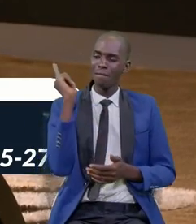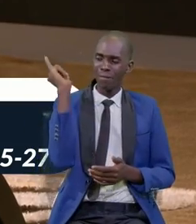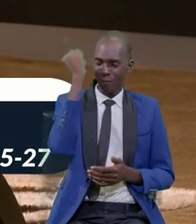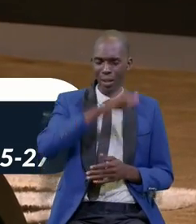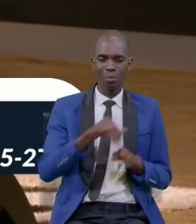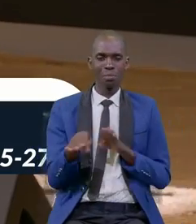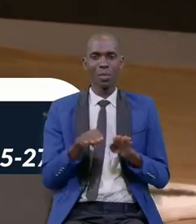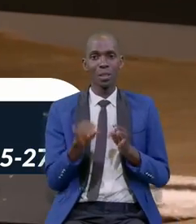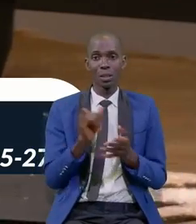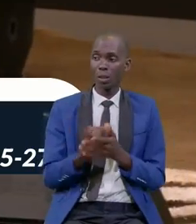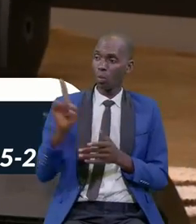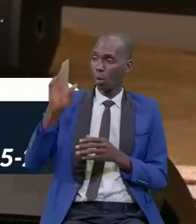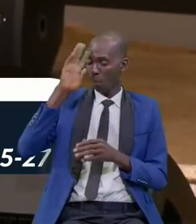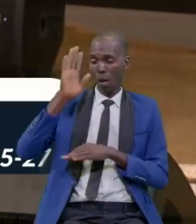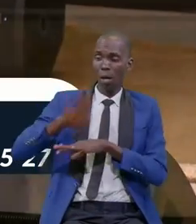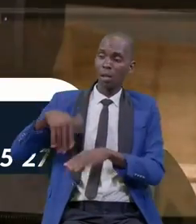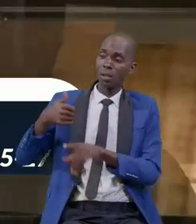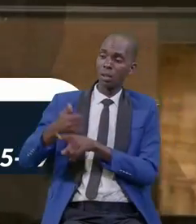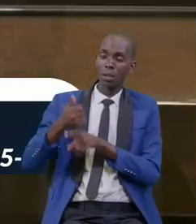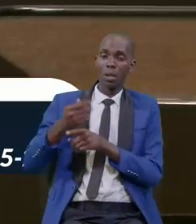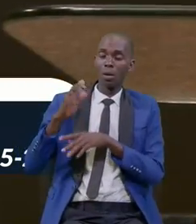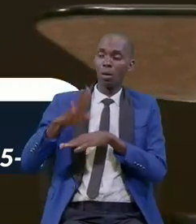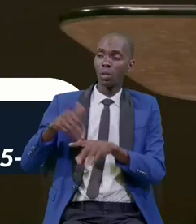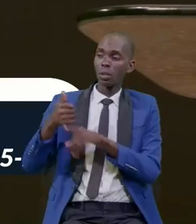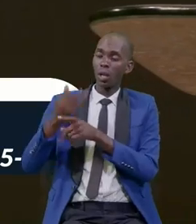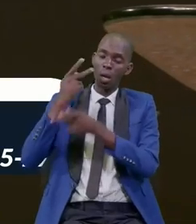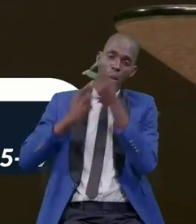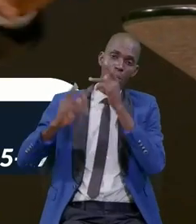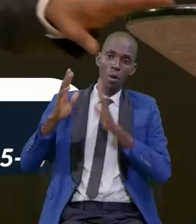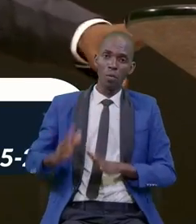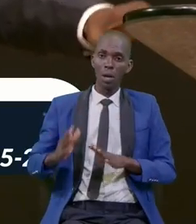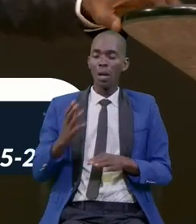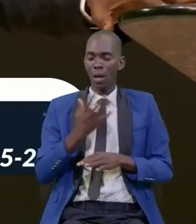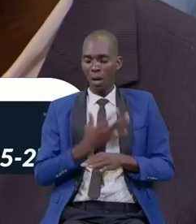insensé qu'un homme qui se nomme prophète vous amène au fleuve